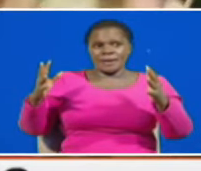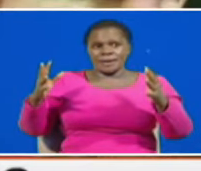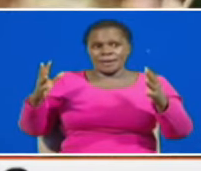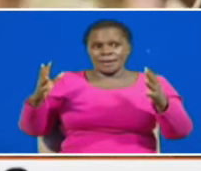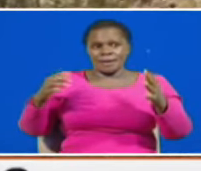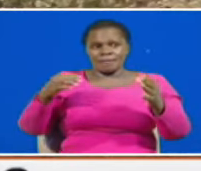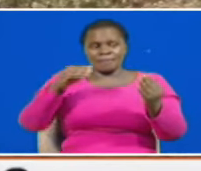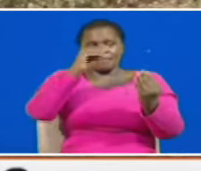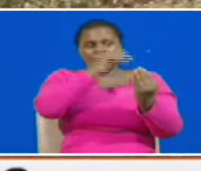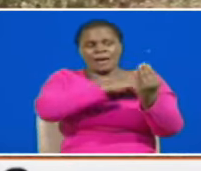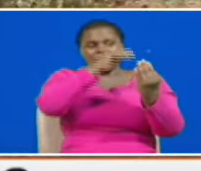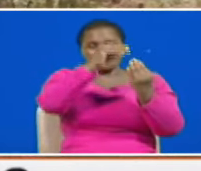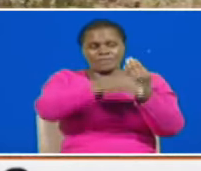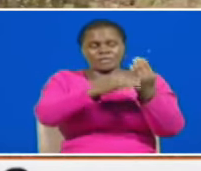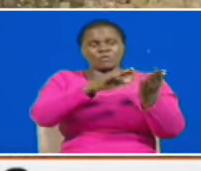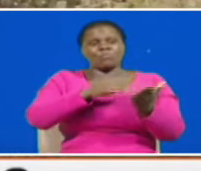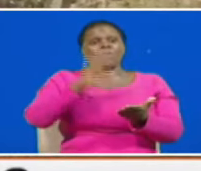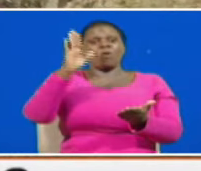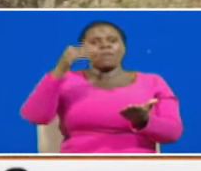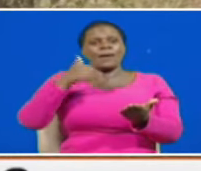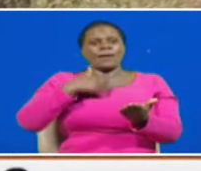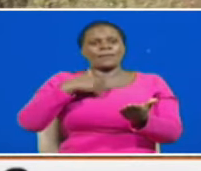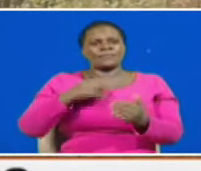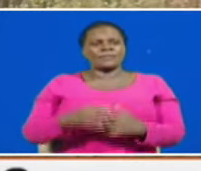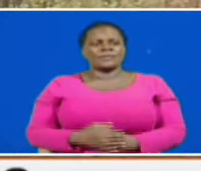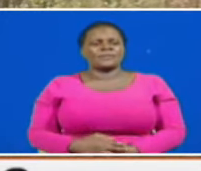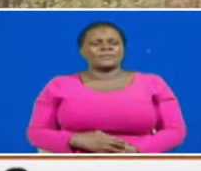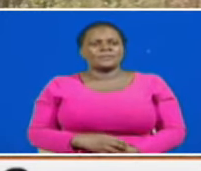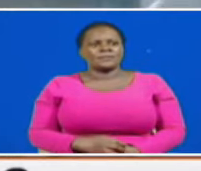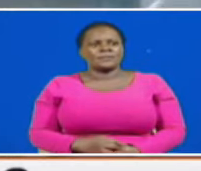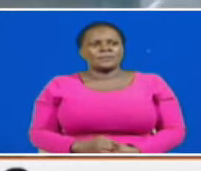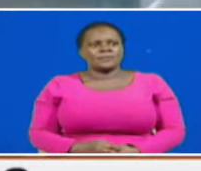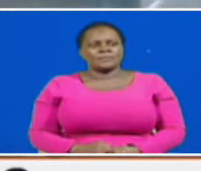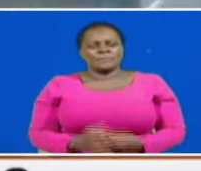naona mapato ni zaidi ya hata. That's all from